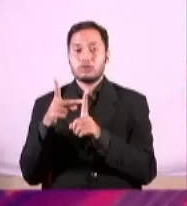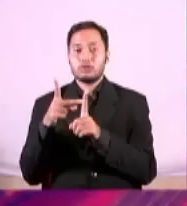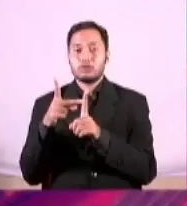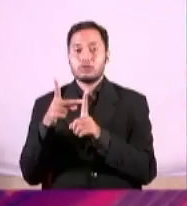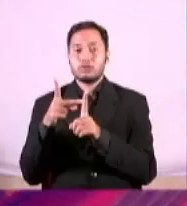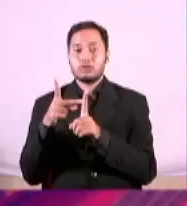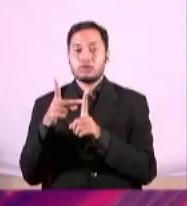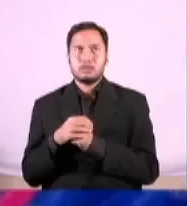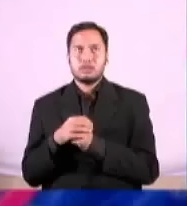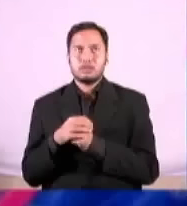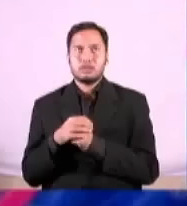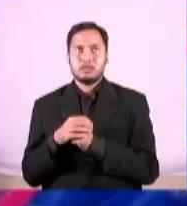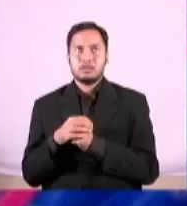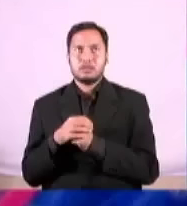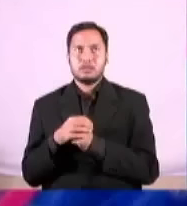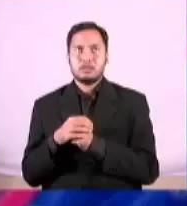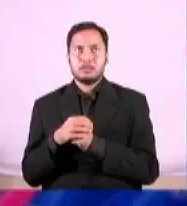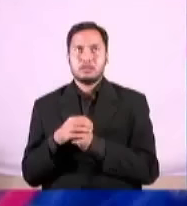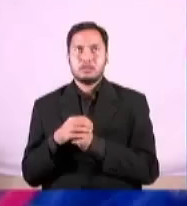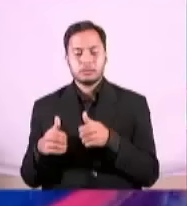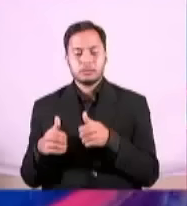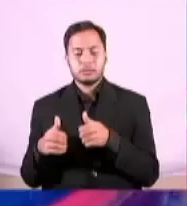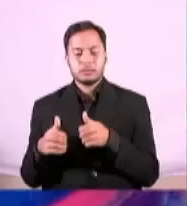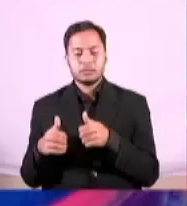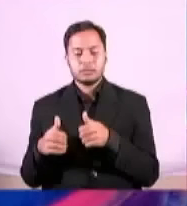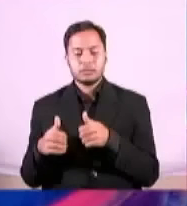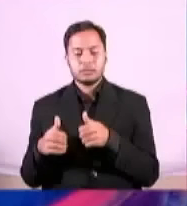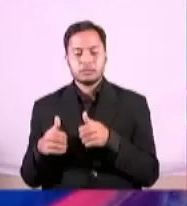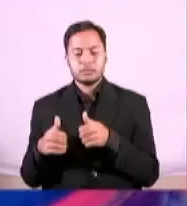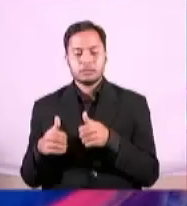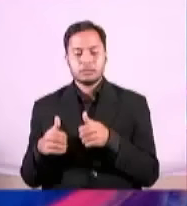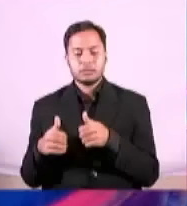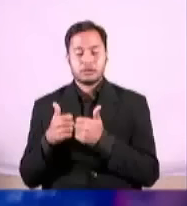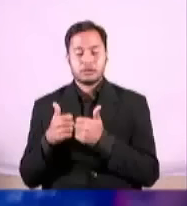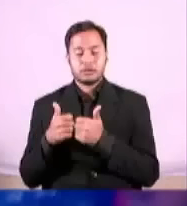Medan menyiapkan ktp-nya untuk rakyat